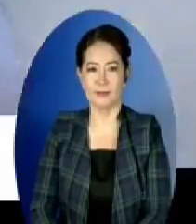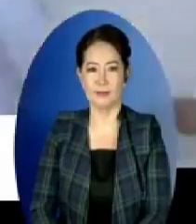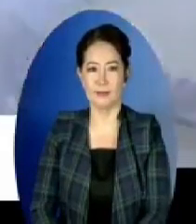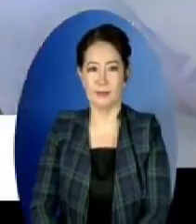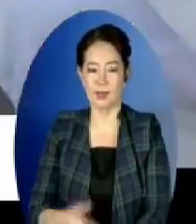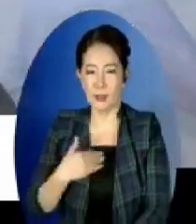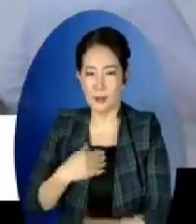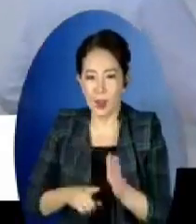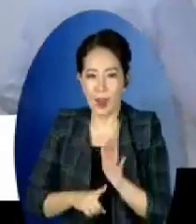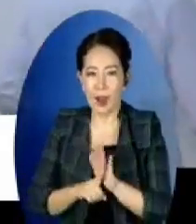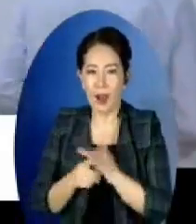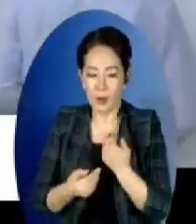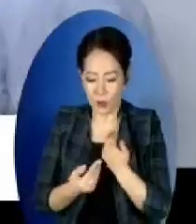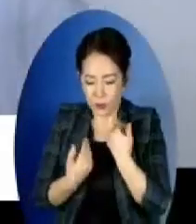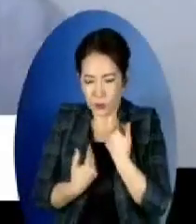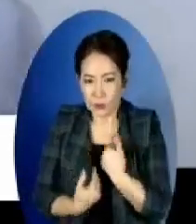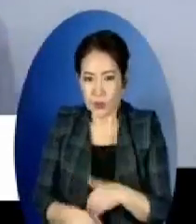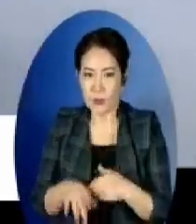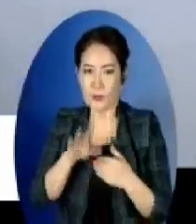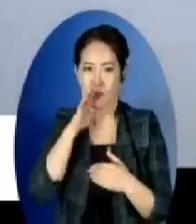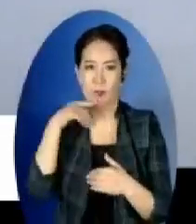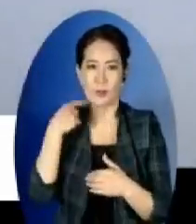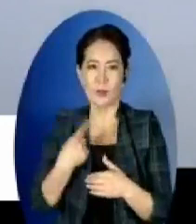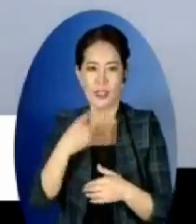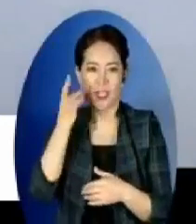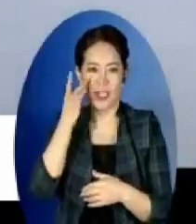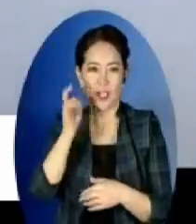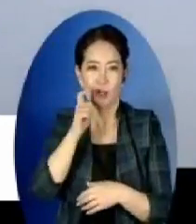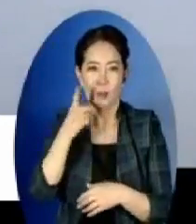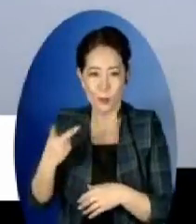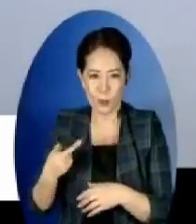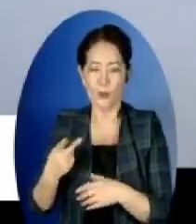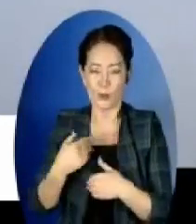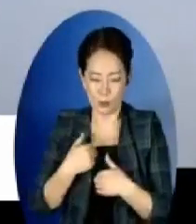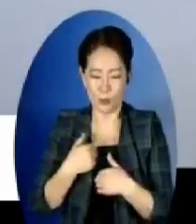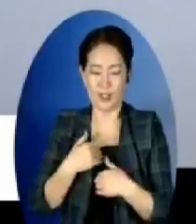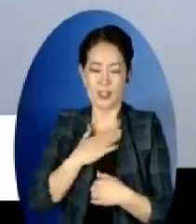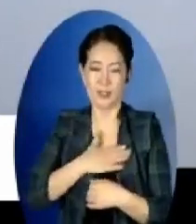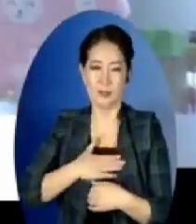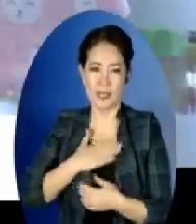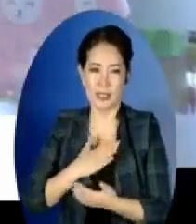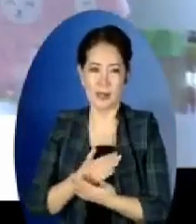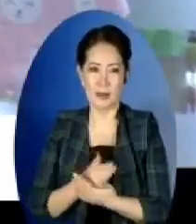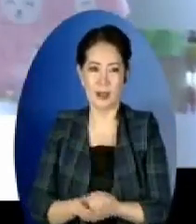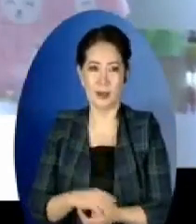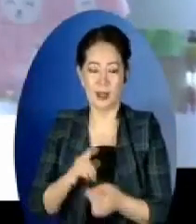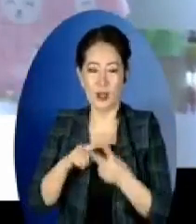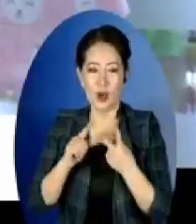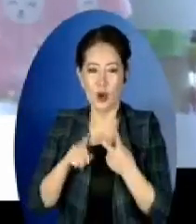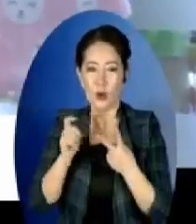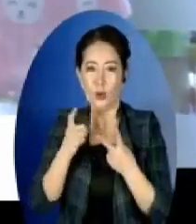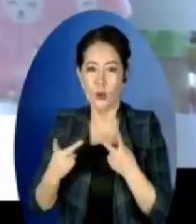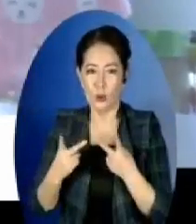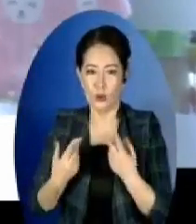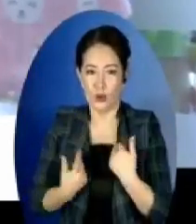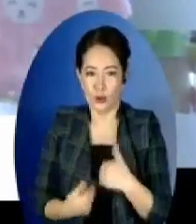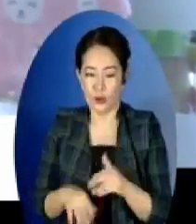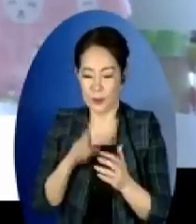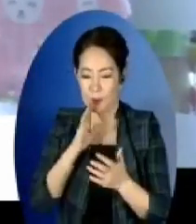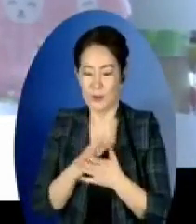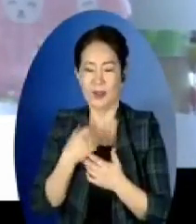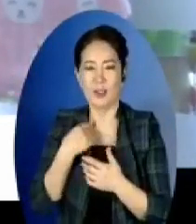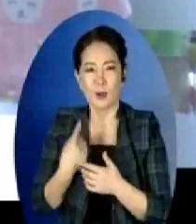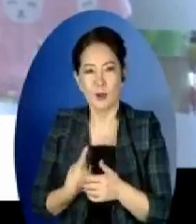Одоо миний анхны үхт хүлээж байна. Одоо эрэгтэй хөвгтэй болж байгаа. Одоо маш их баярлж байна. Манай хоёр дахь хөвгт байгаа.